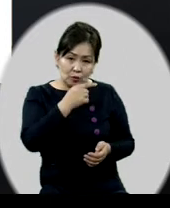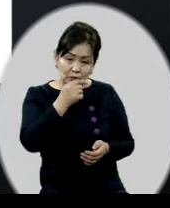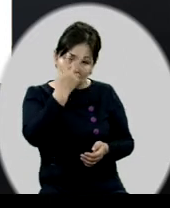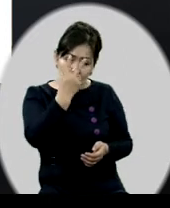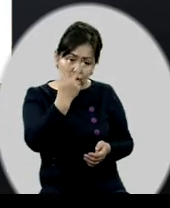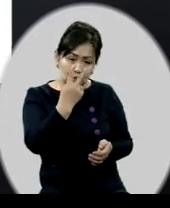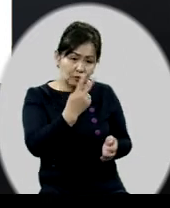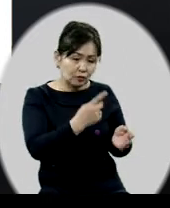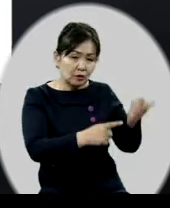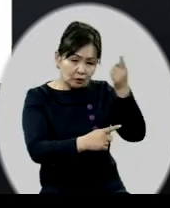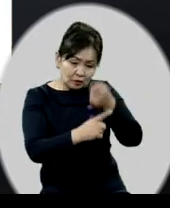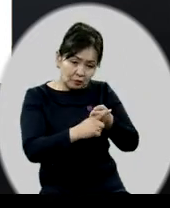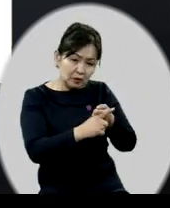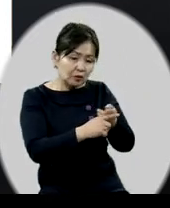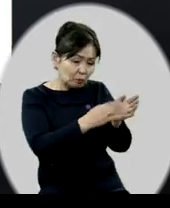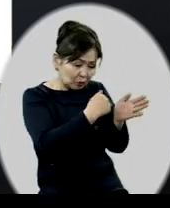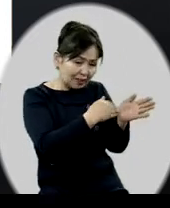4-2 хэсгийг нь нэмж будаарай.